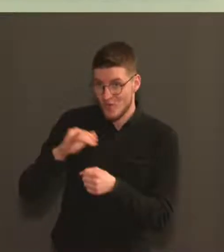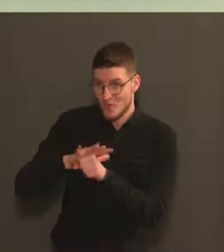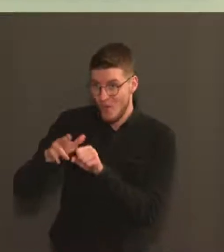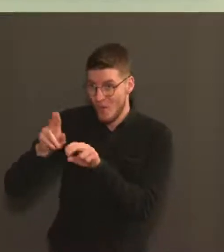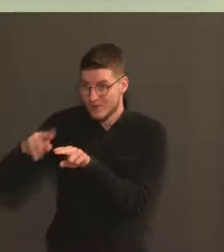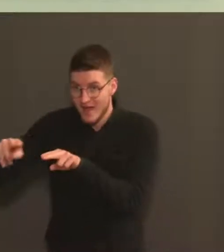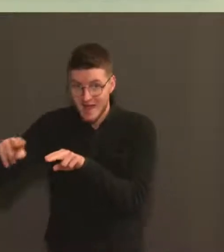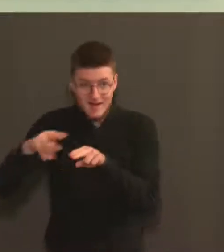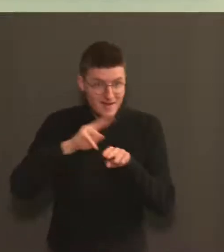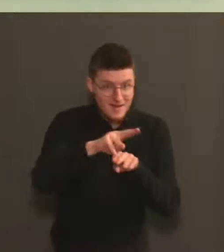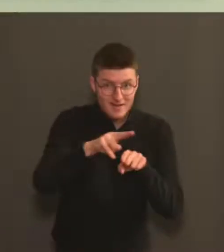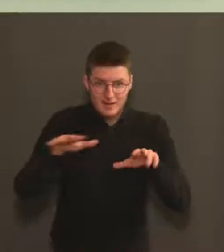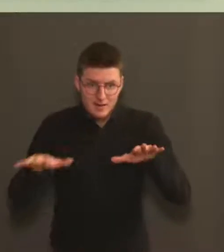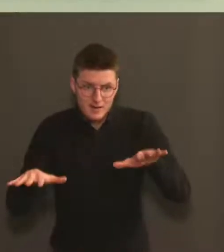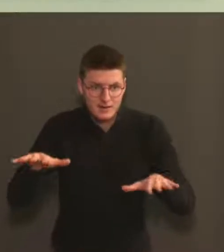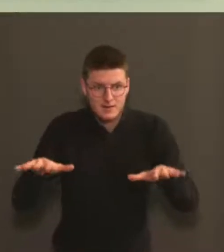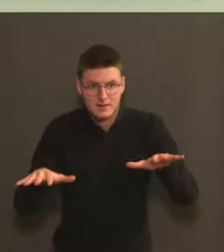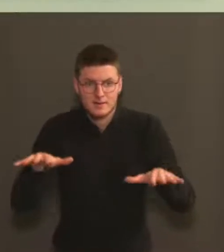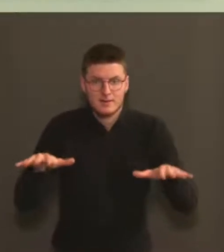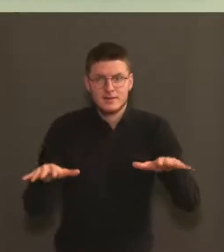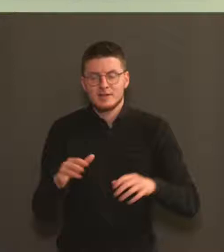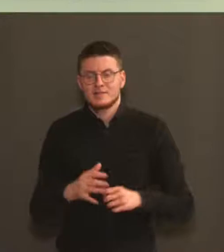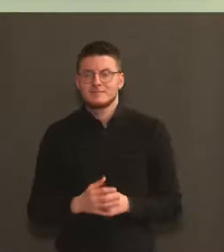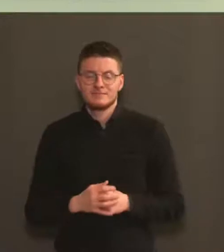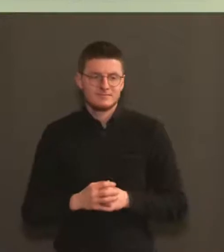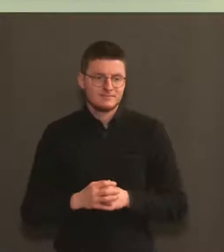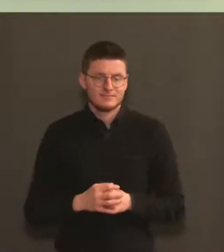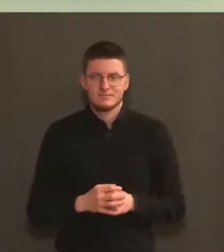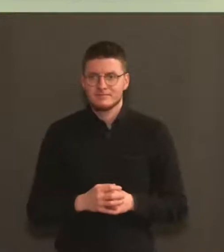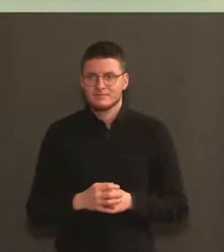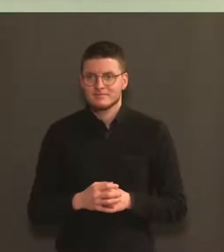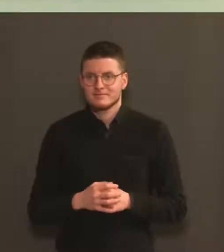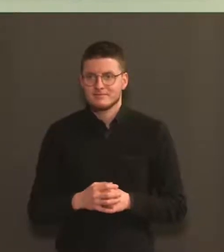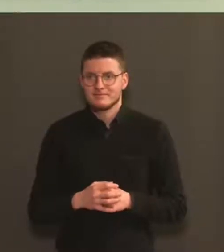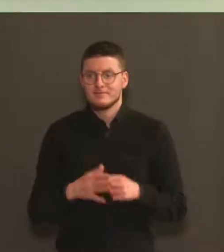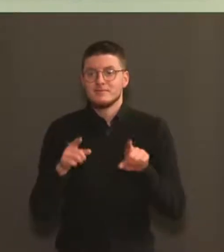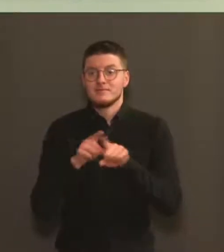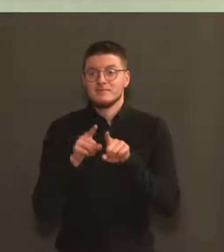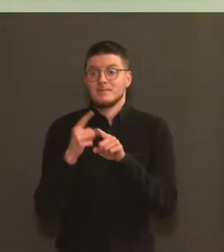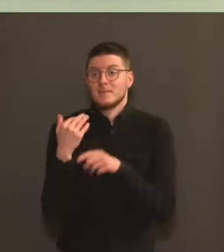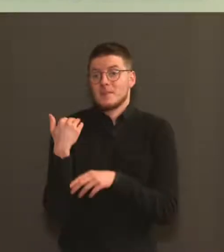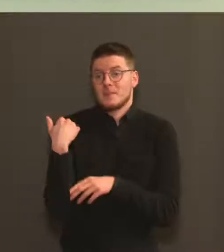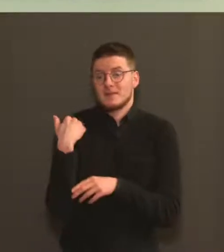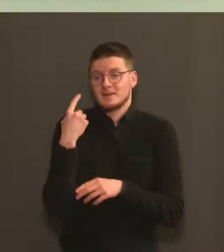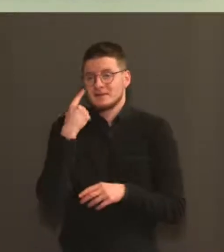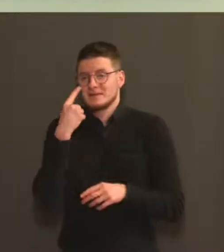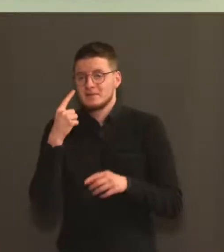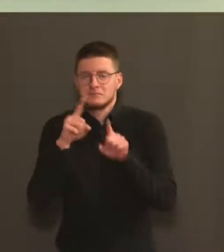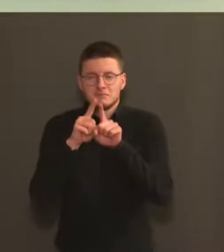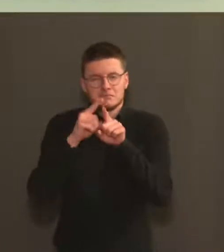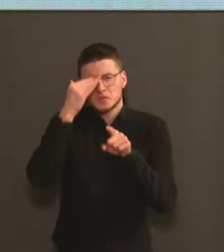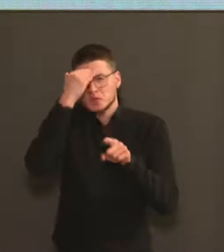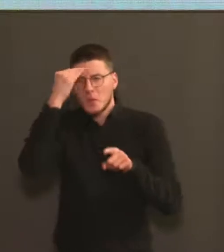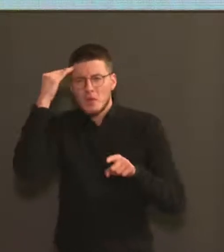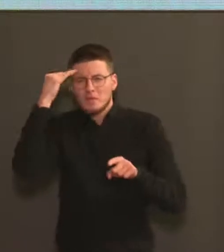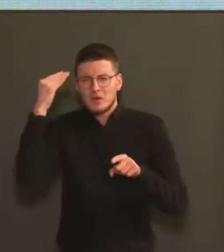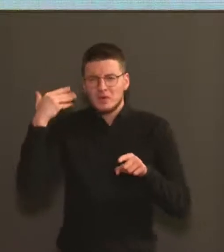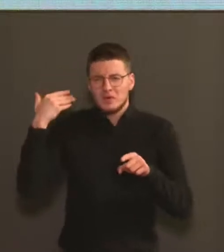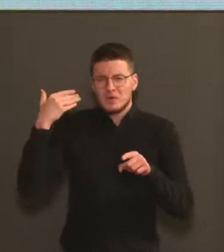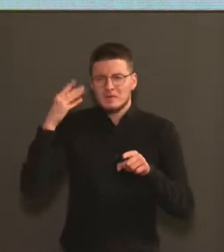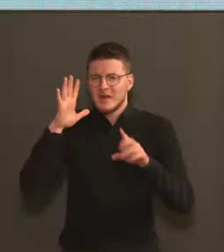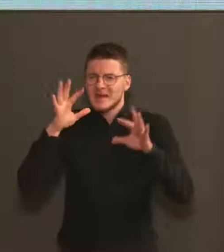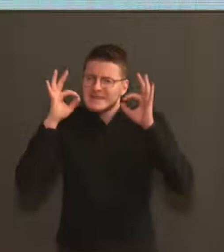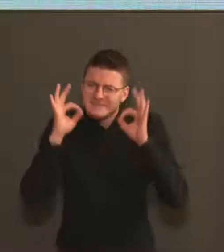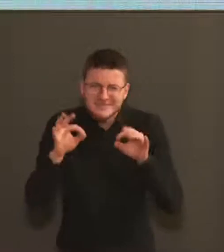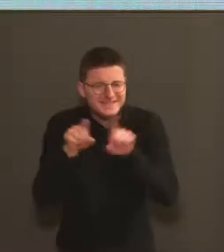COVID-patiënten. En heel recent zitten we bijna op het niveau van deze zomer, maar nog niet helemaal. Dat